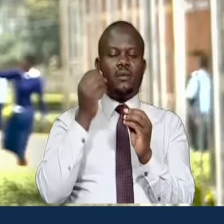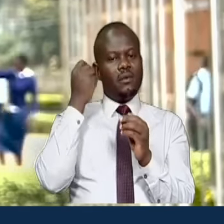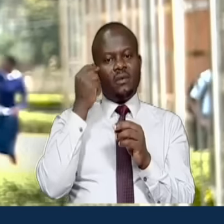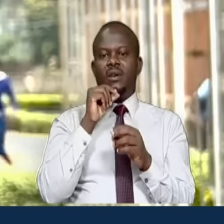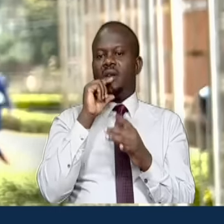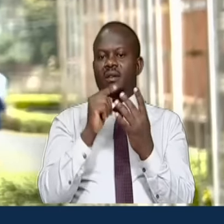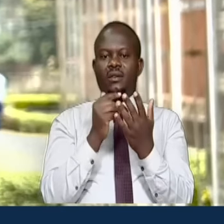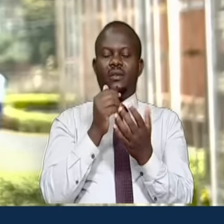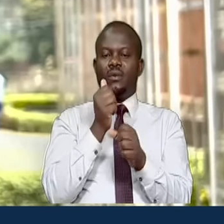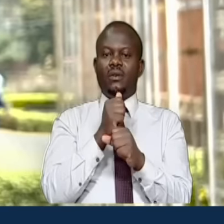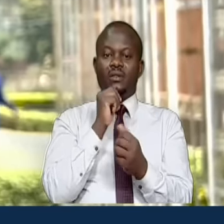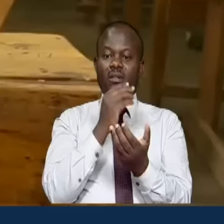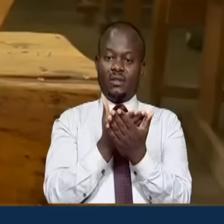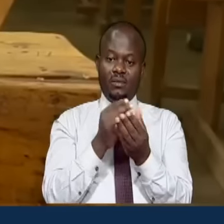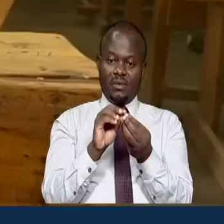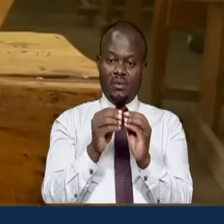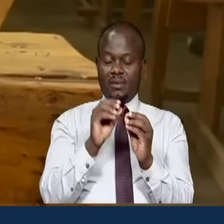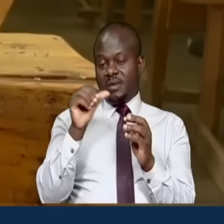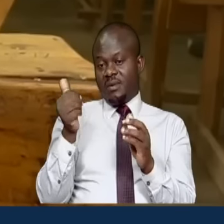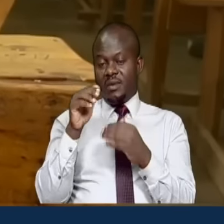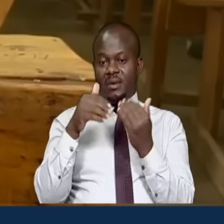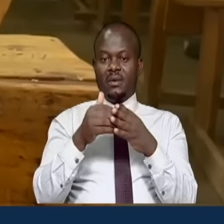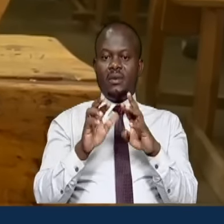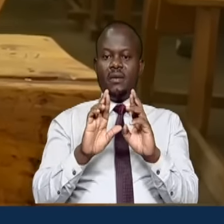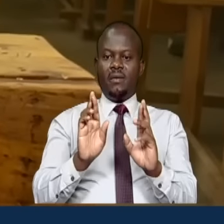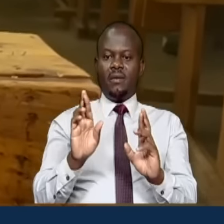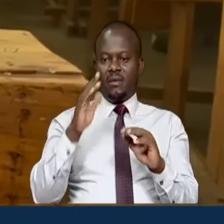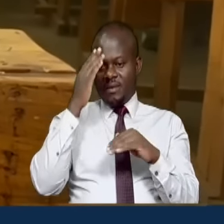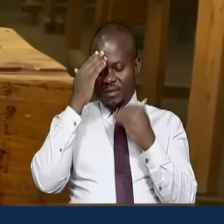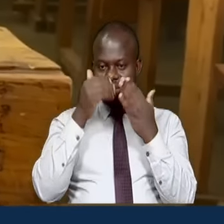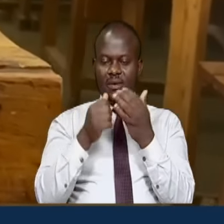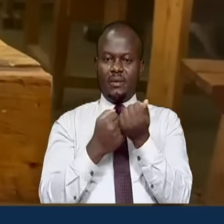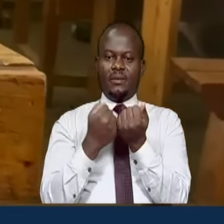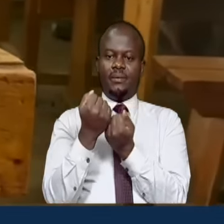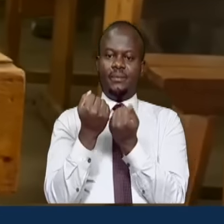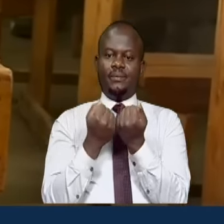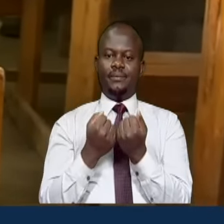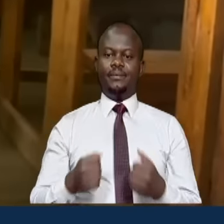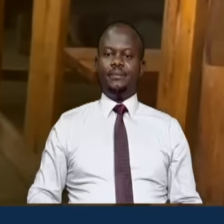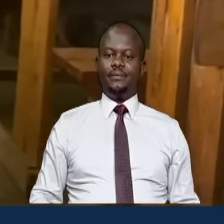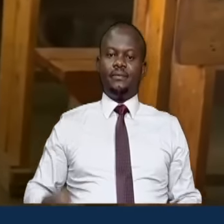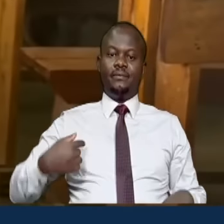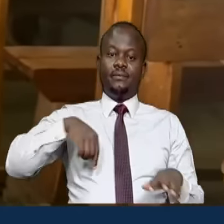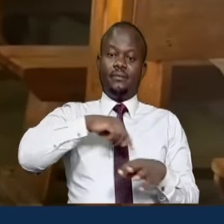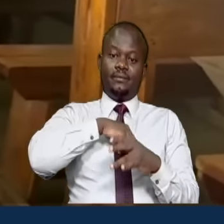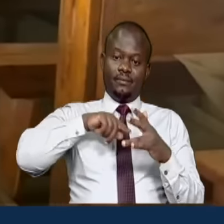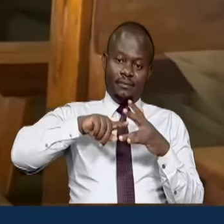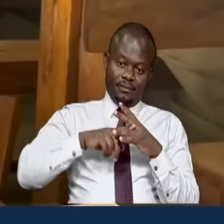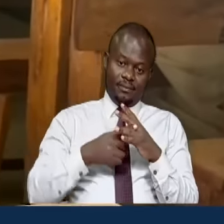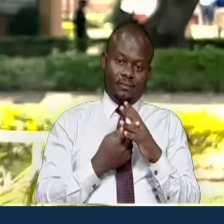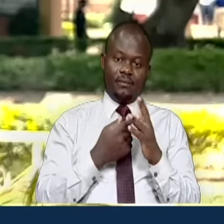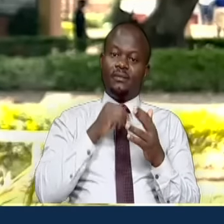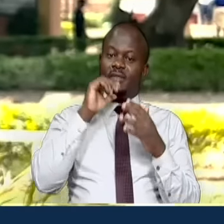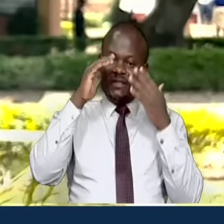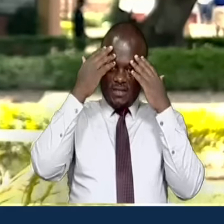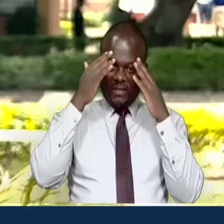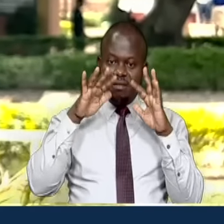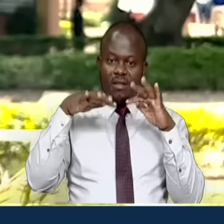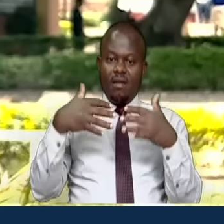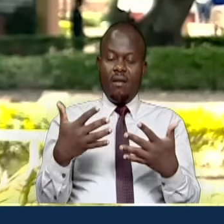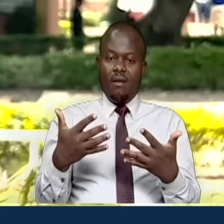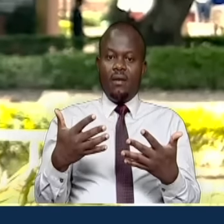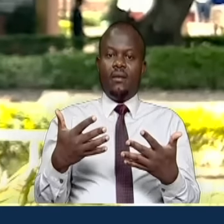kitasabye imibare andi yo ku ruhande nayo turayiteguye kubera ko biruzuzanya. Twebwe ubwacu tugiye kubitangira ntabwo tuzi ngo biba bimeze